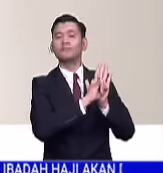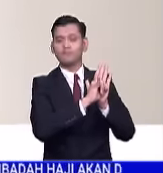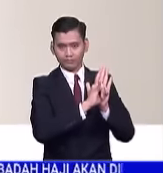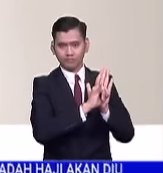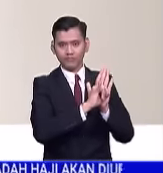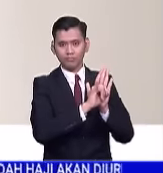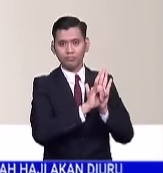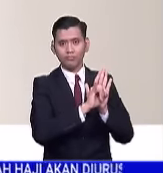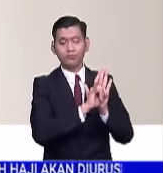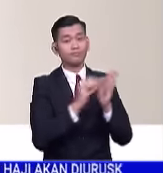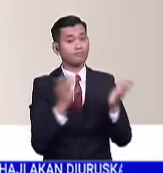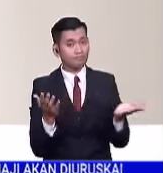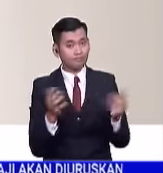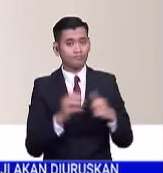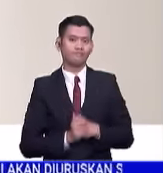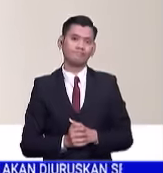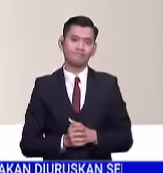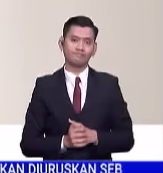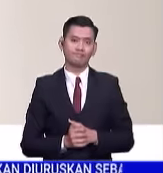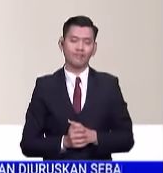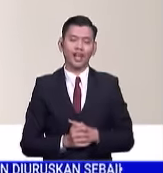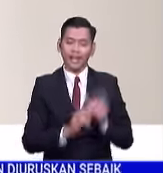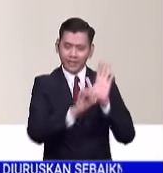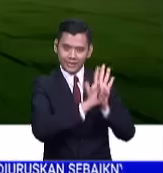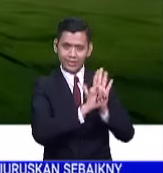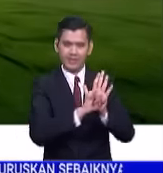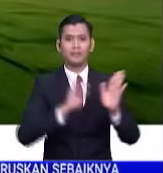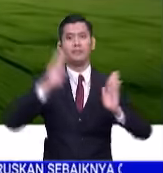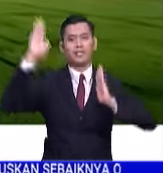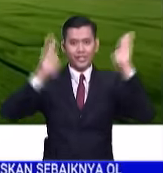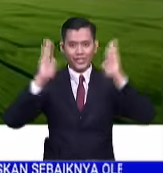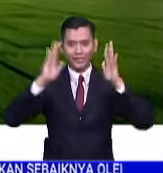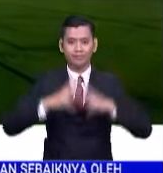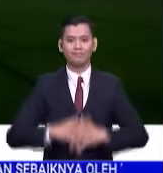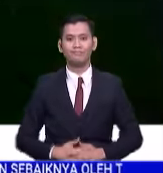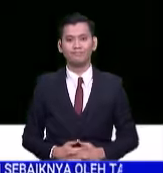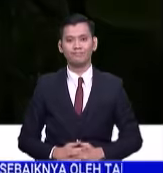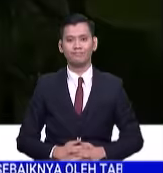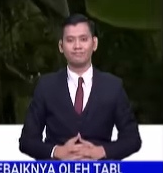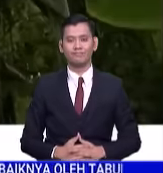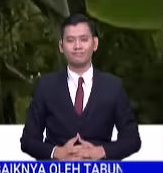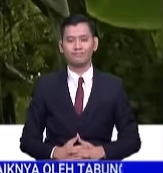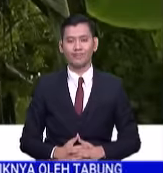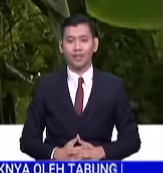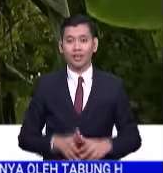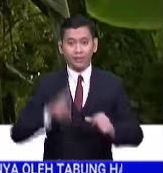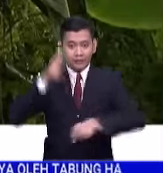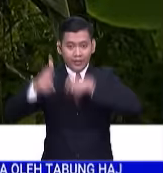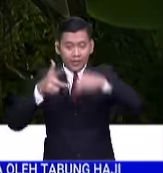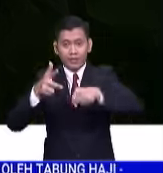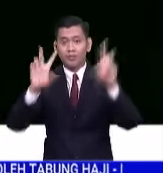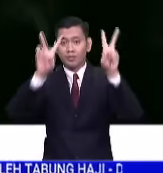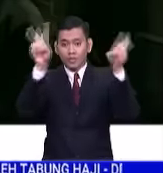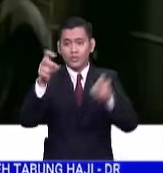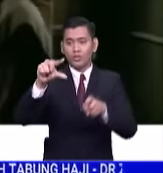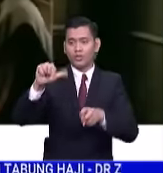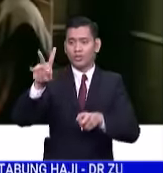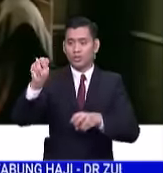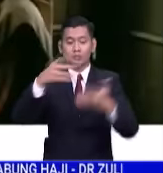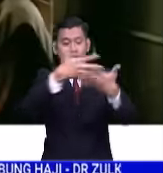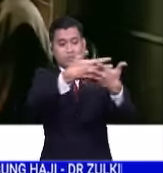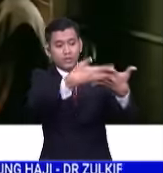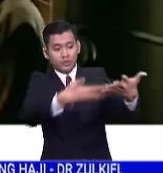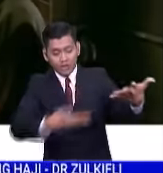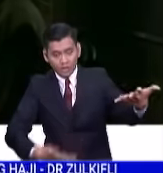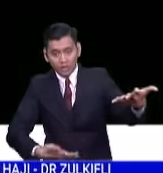panggil satu identiti. Filem Geran sebelum ini disenaraikan